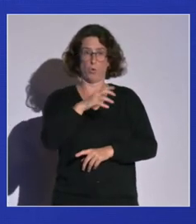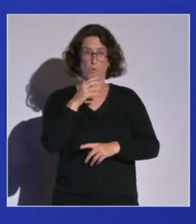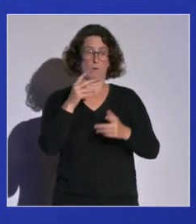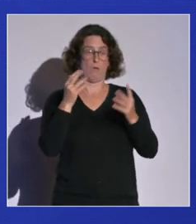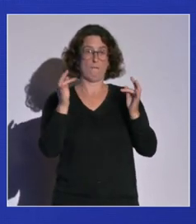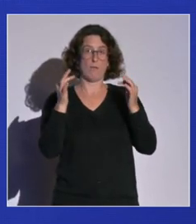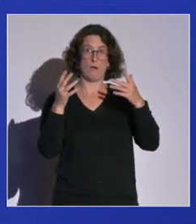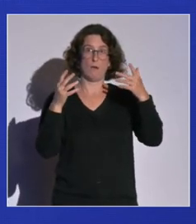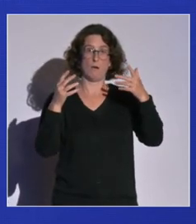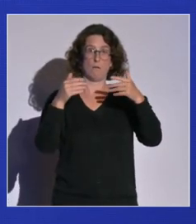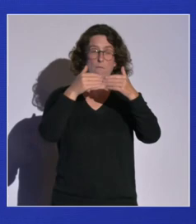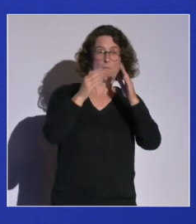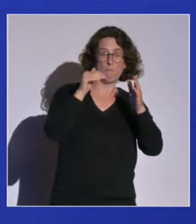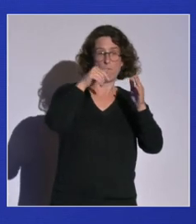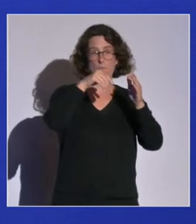Or,